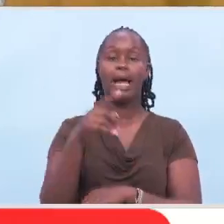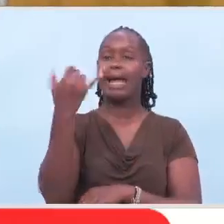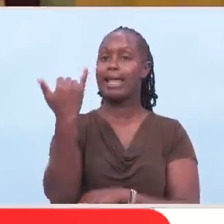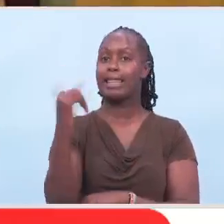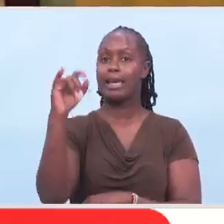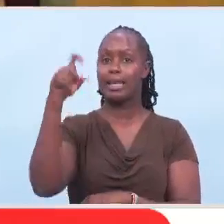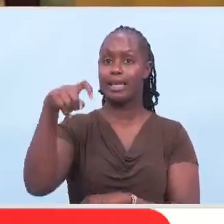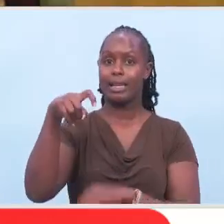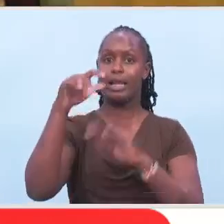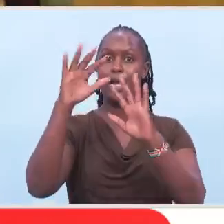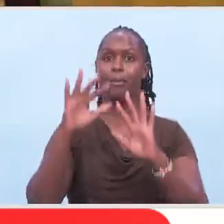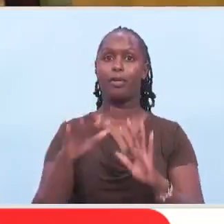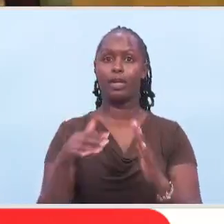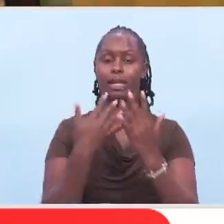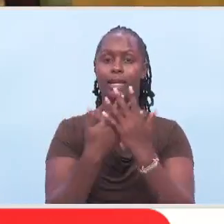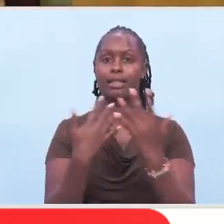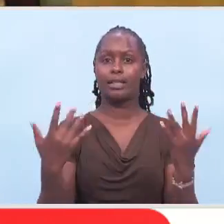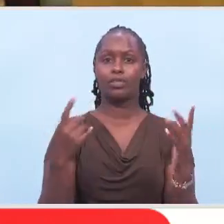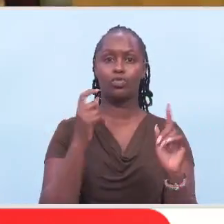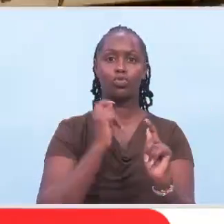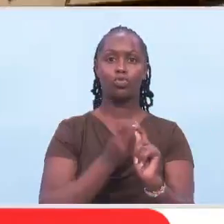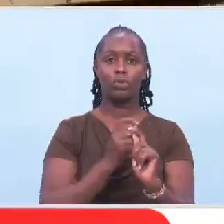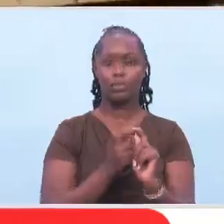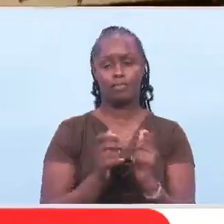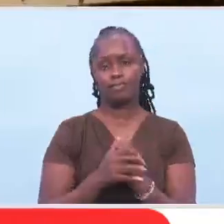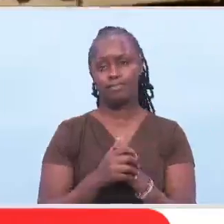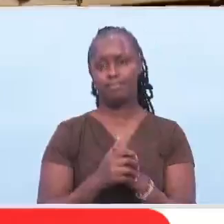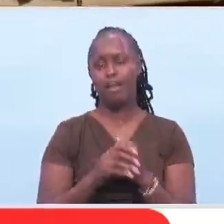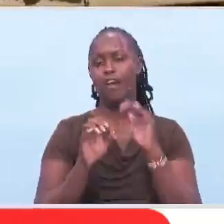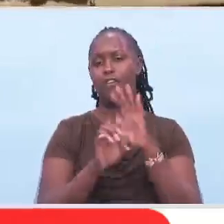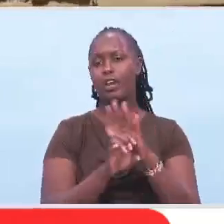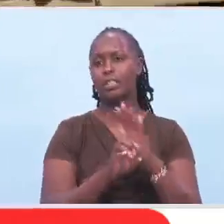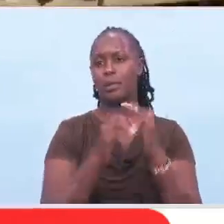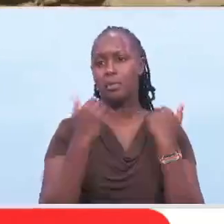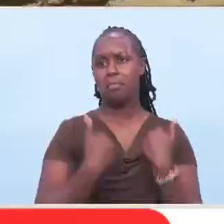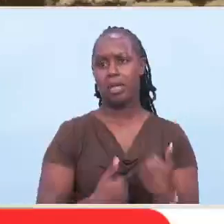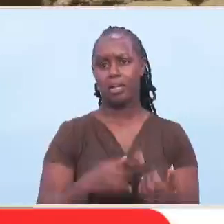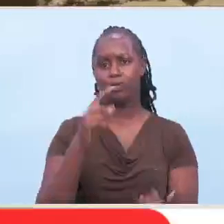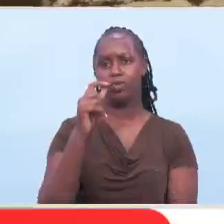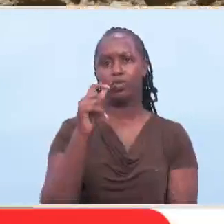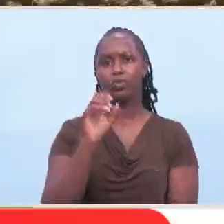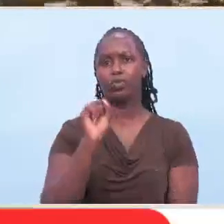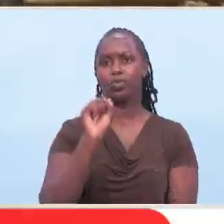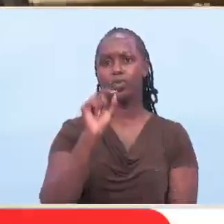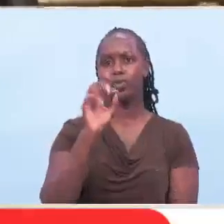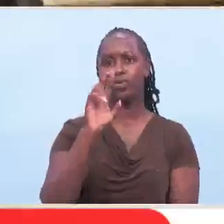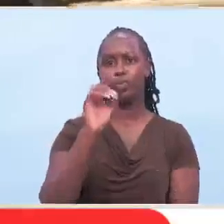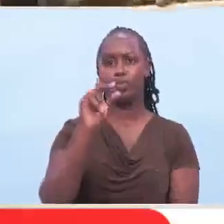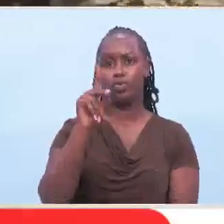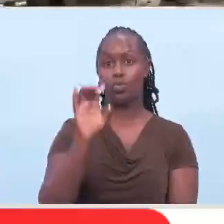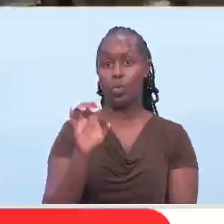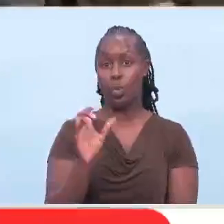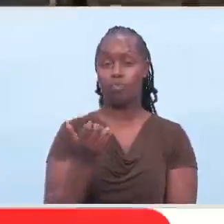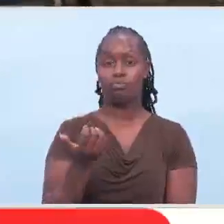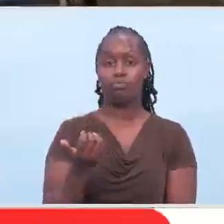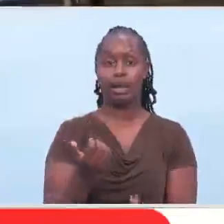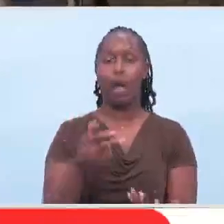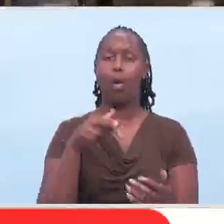necessary tools. Sasa kama mimi niko na stroke, kutembea ni shida. Hela kupata ni shida.